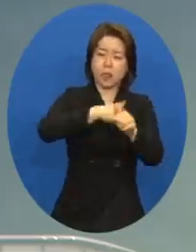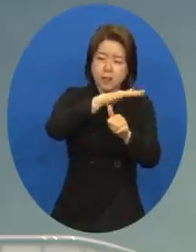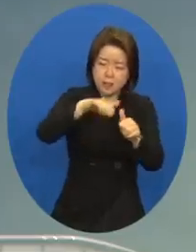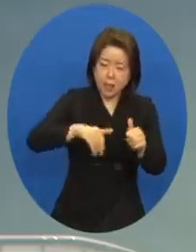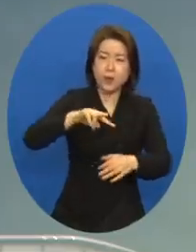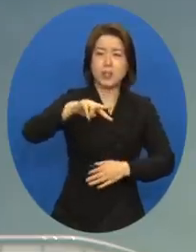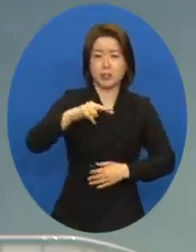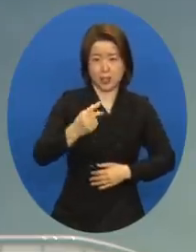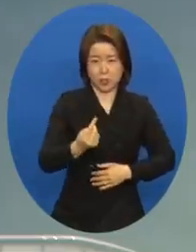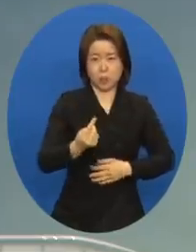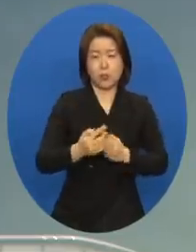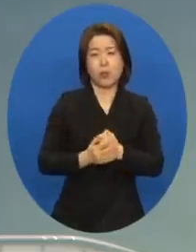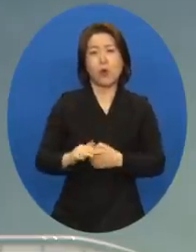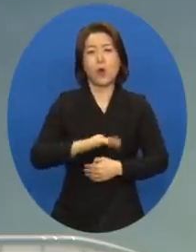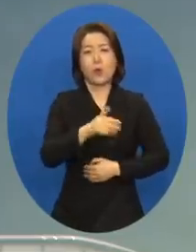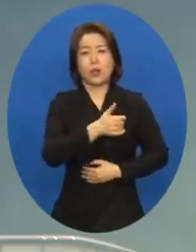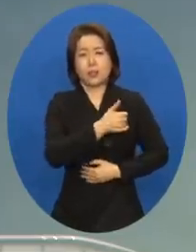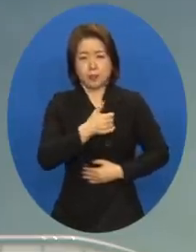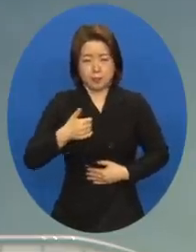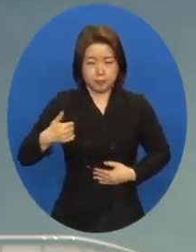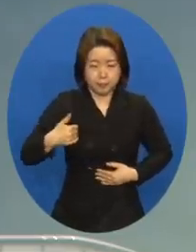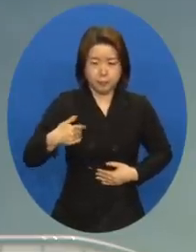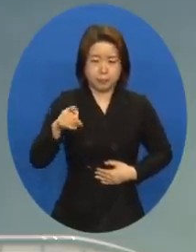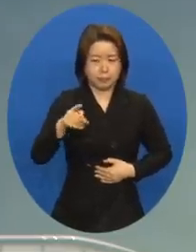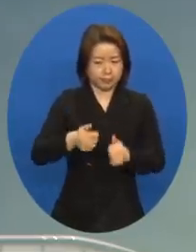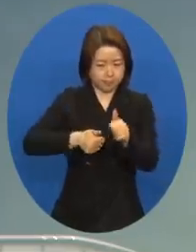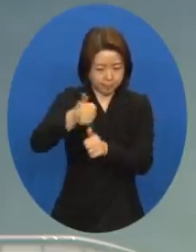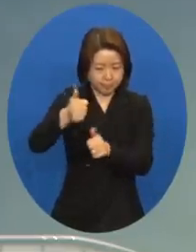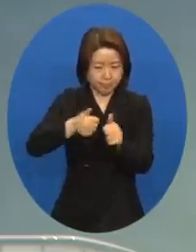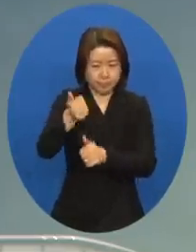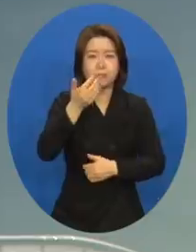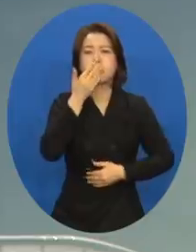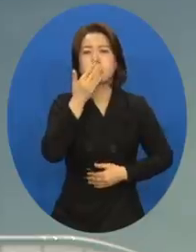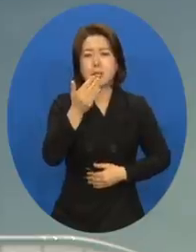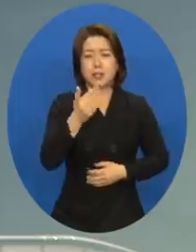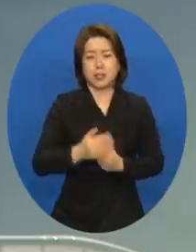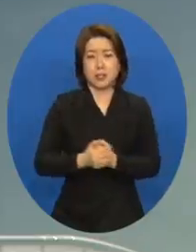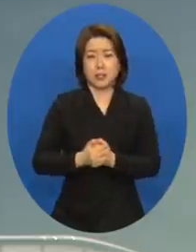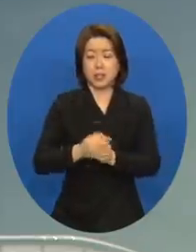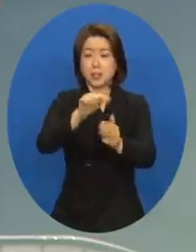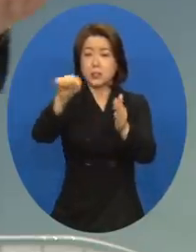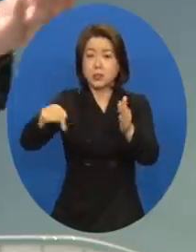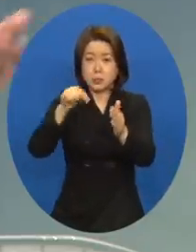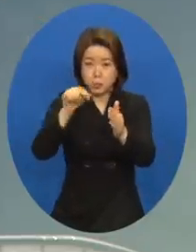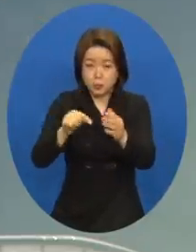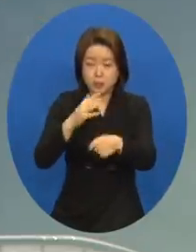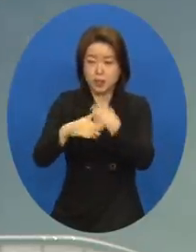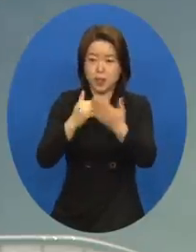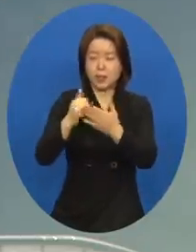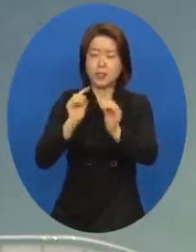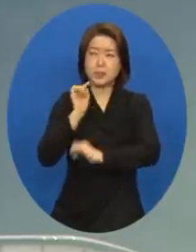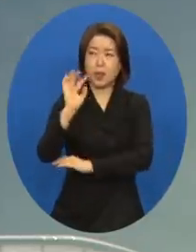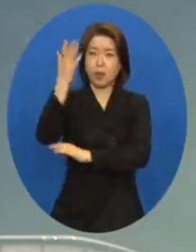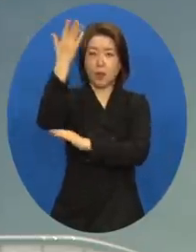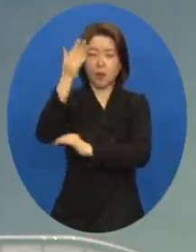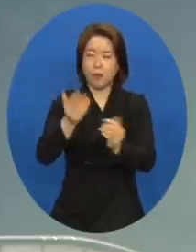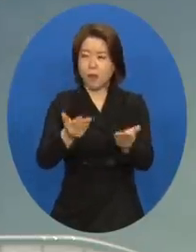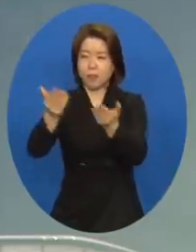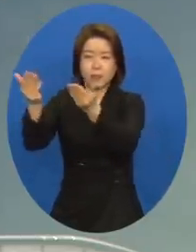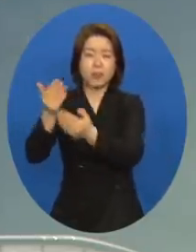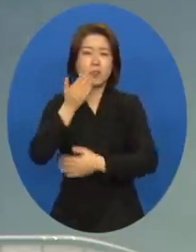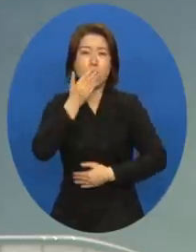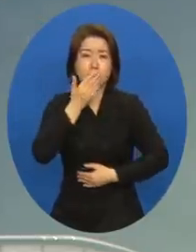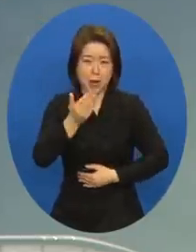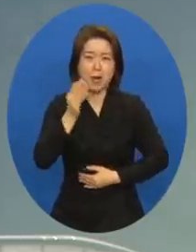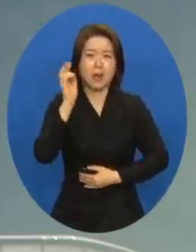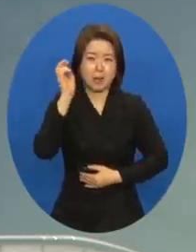형편에서도 우리가 능히 이겨낼 수 있고 그 가운데서 하나님의 영광을 돌려드릴 수